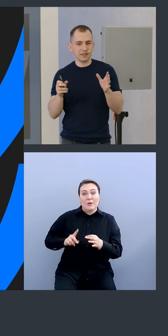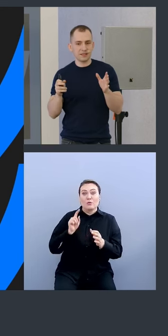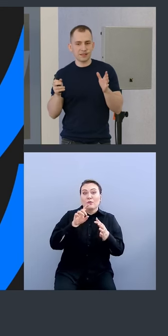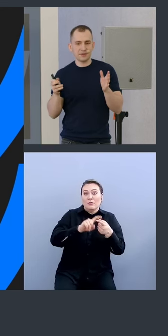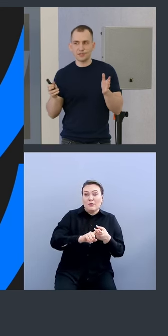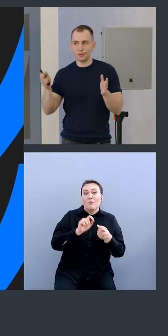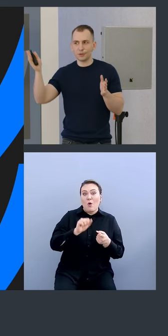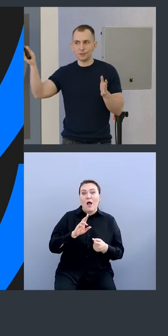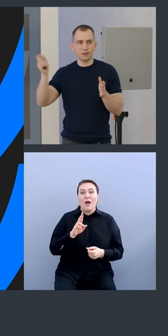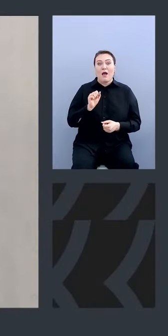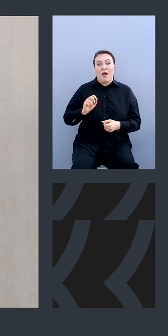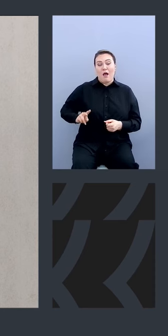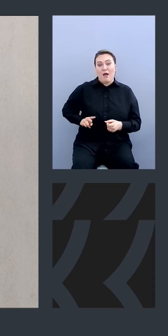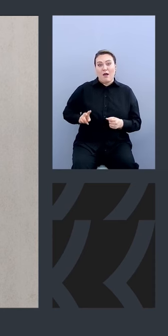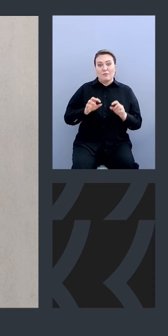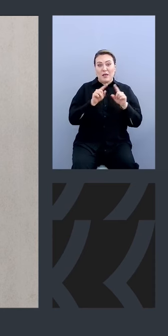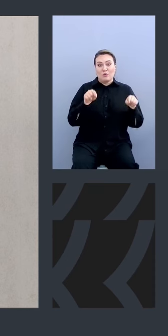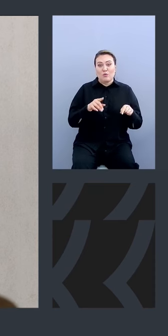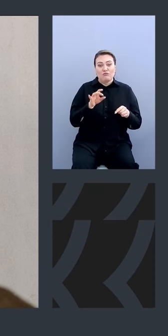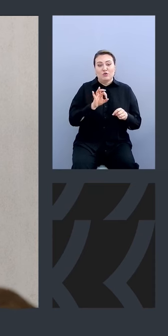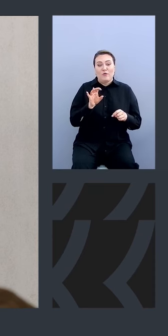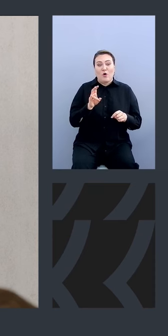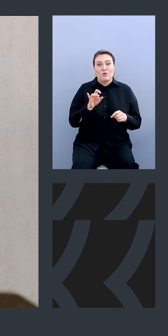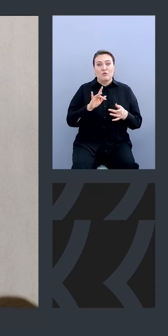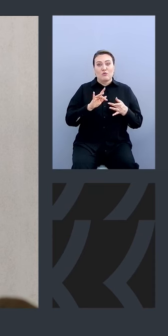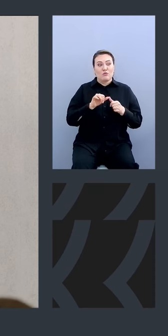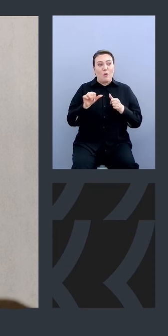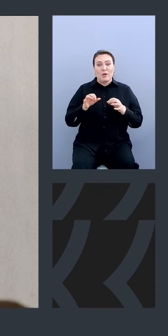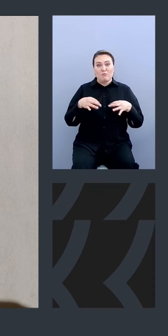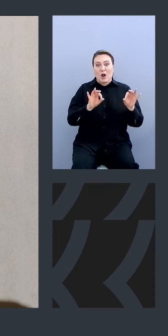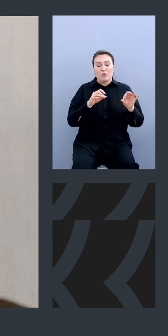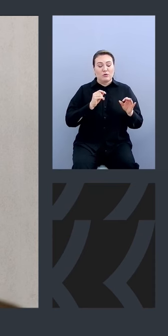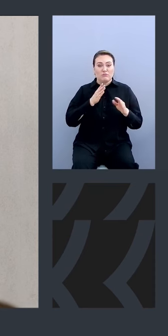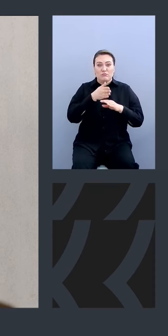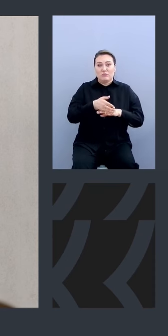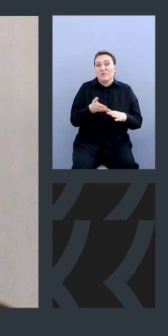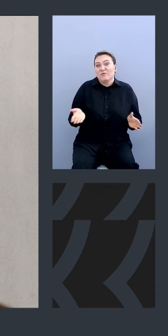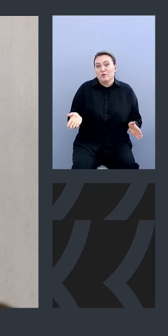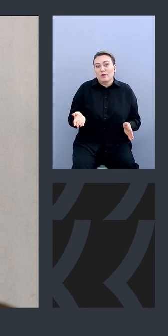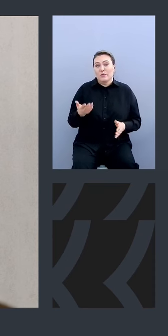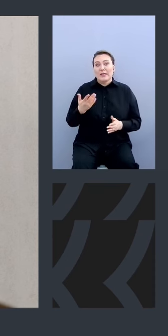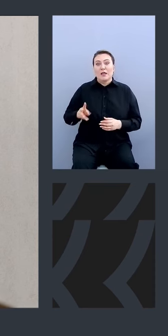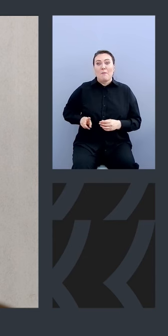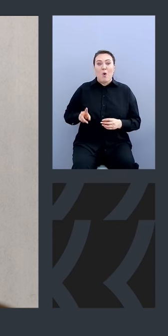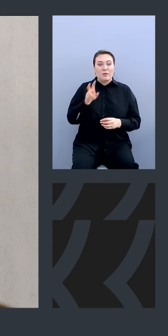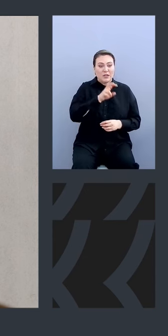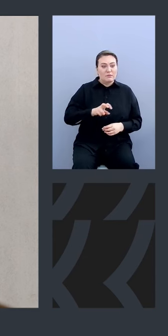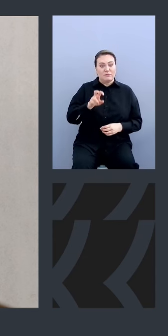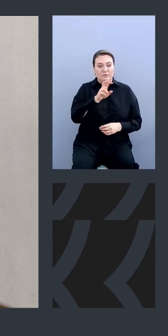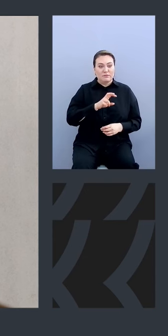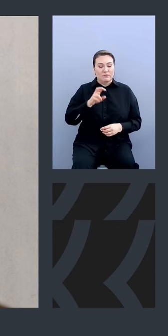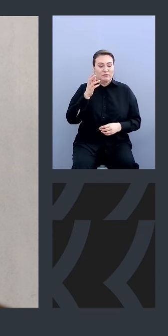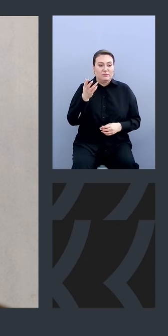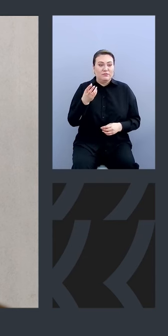в VDI нельзя ставить ничего, кроме браузера. У тебя есть браузер, ты ходишь по админке. Если вы с точки зрения